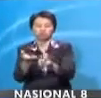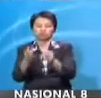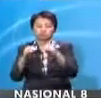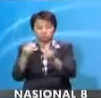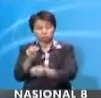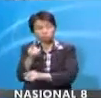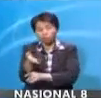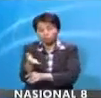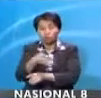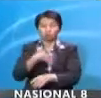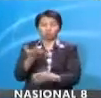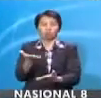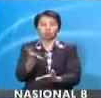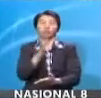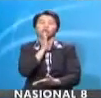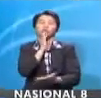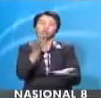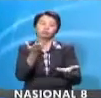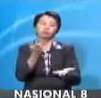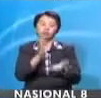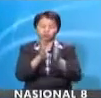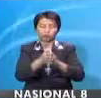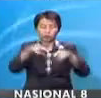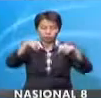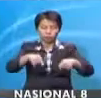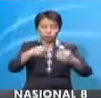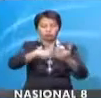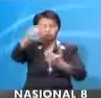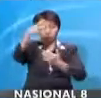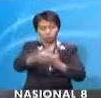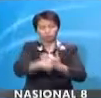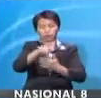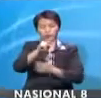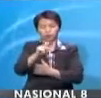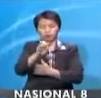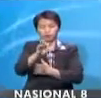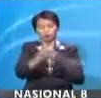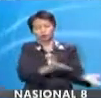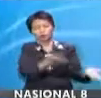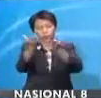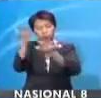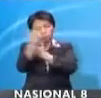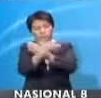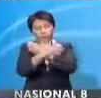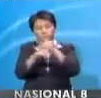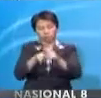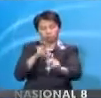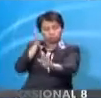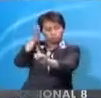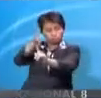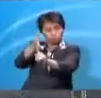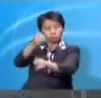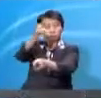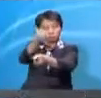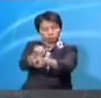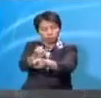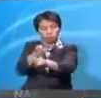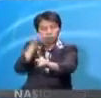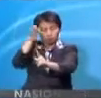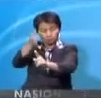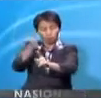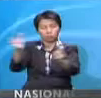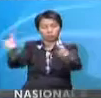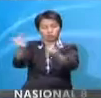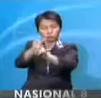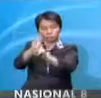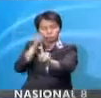masyarakat sahaja. Jadi di sinilah peranan program transformasi negara membawa negara ke landasan yang lebih betul, ke arah negara